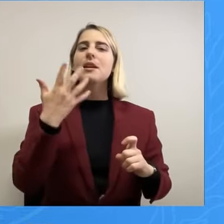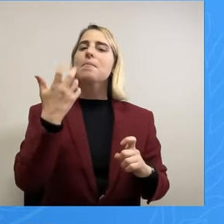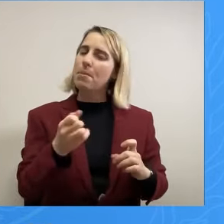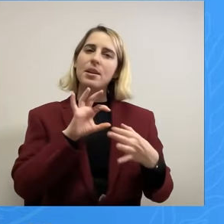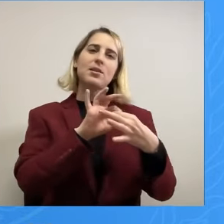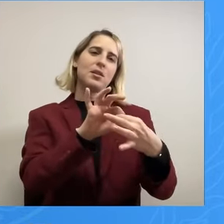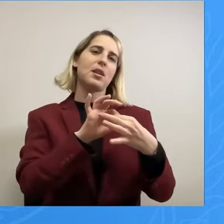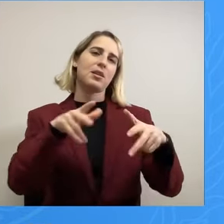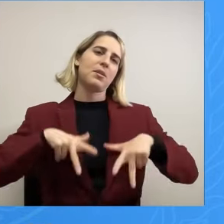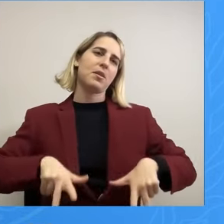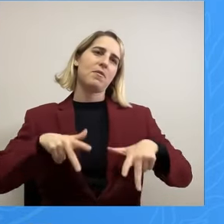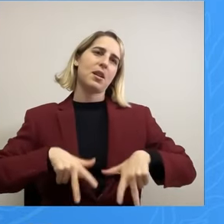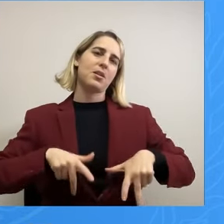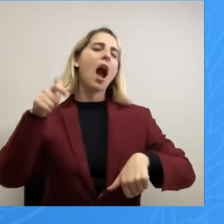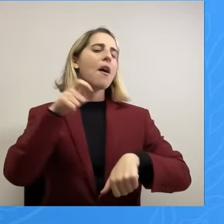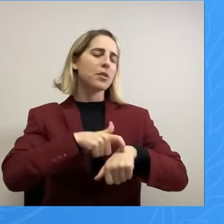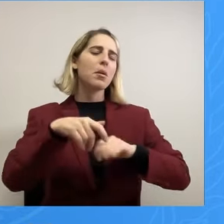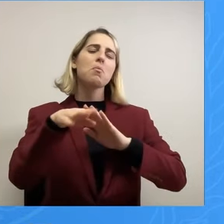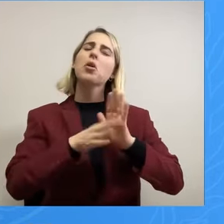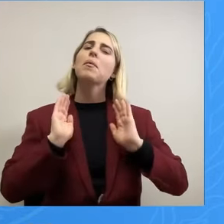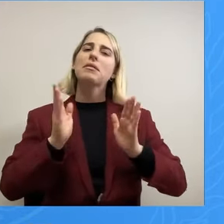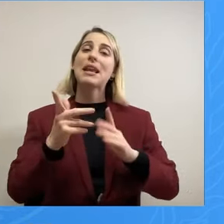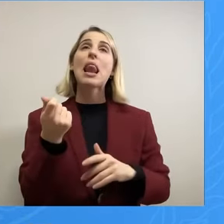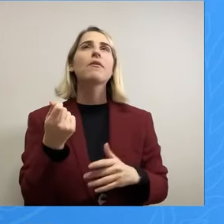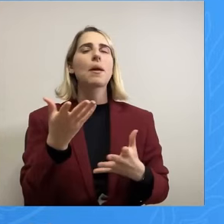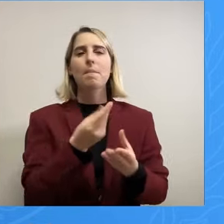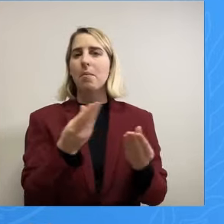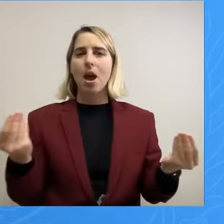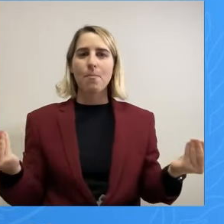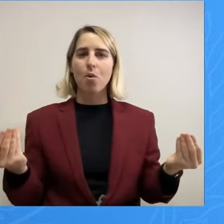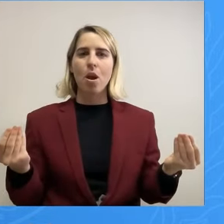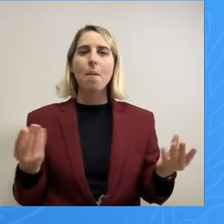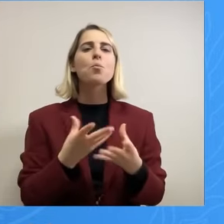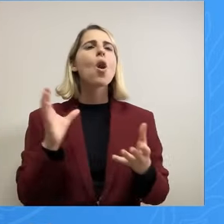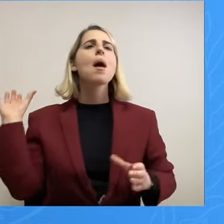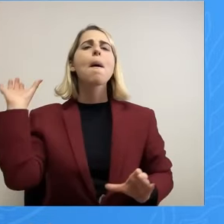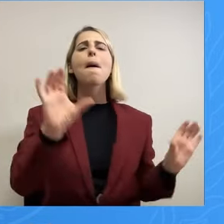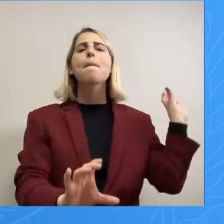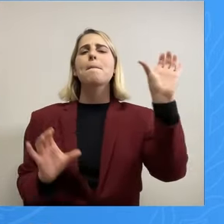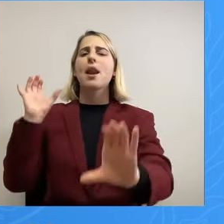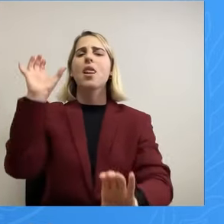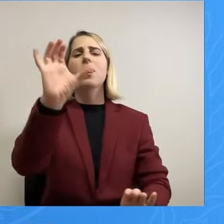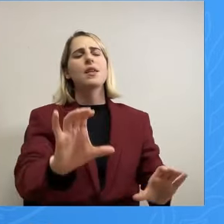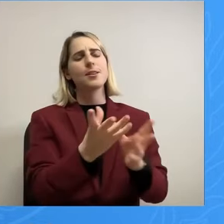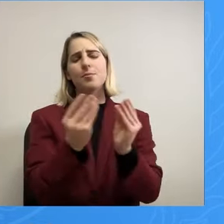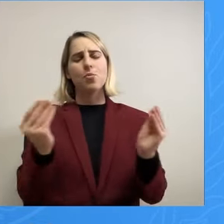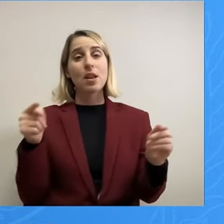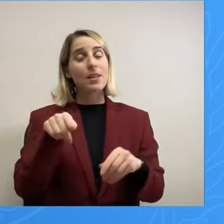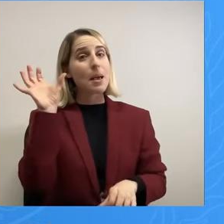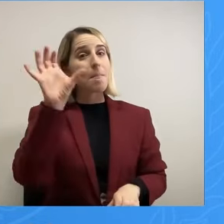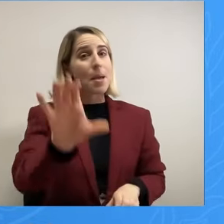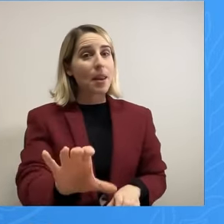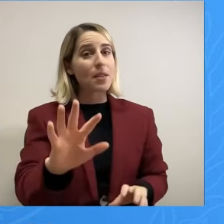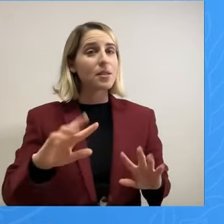με την κυβέρνηση, τρέχει το πρόγραμμα, είναι πολλά τα λεφτά, είναι πολλές οι επενδύσεις που έχουν γίνει εκεί, αλλά αυτές οι επενδύσεις